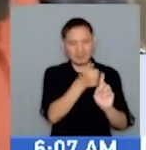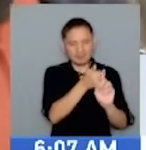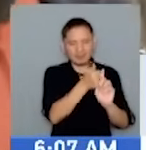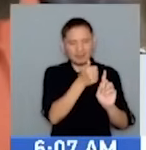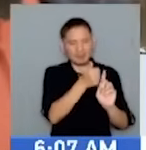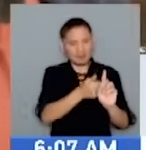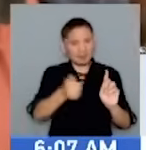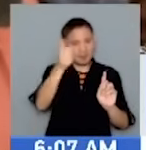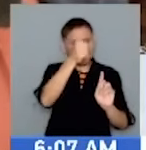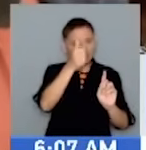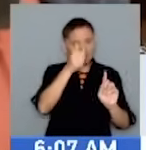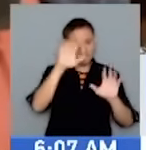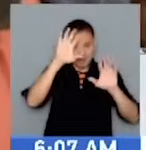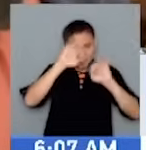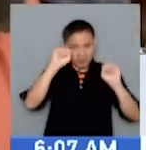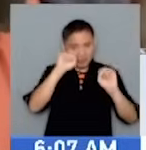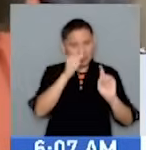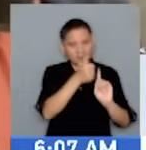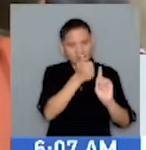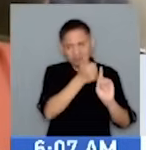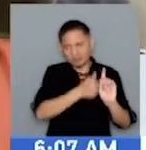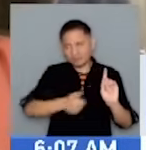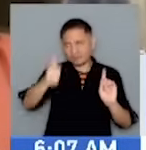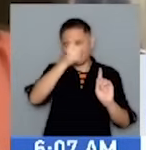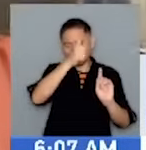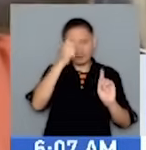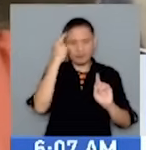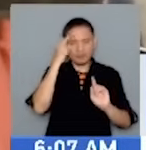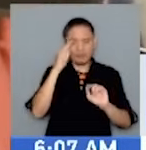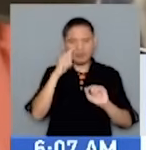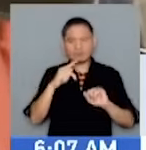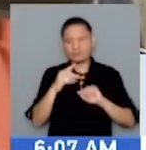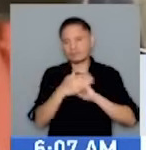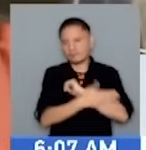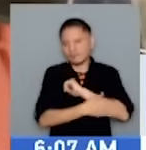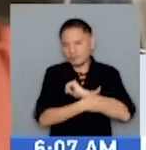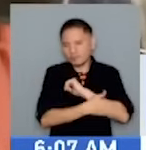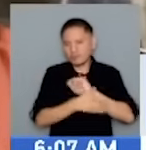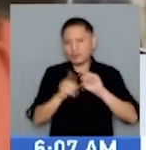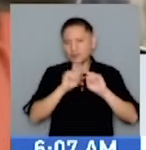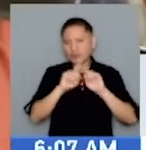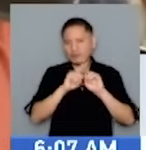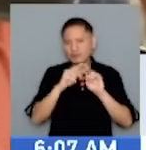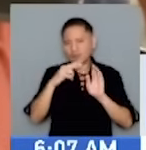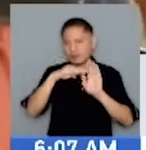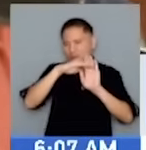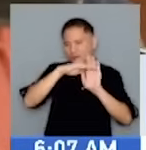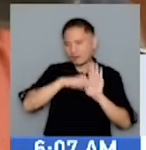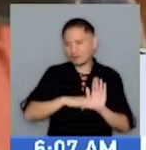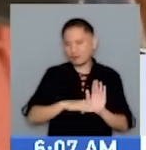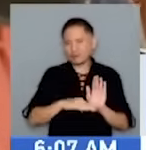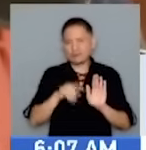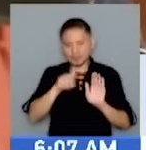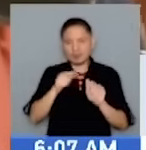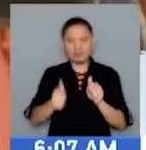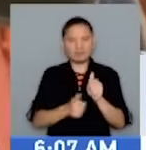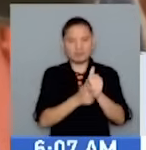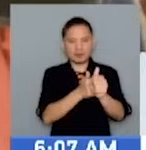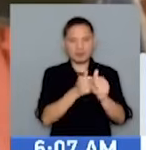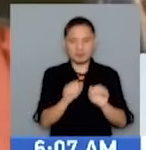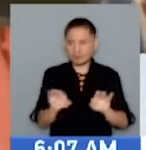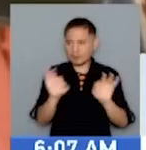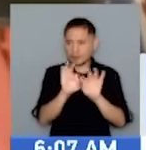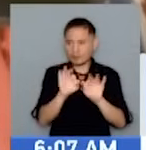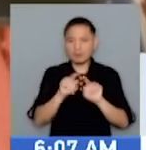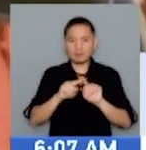foreign policy. So yun po lahat na dapat na posisyon nating lahat. Pero we will continue